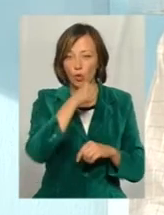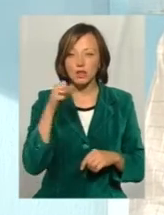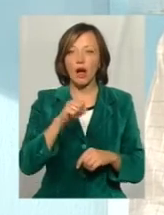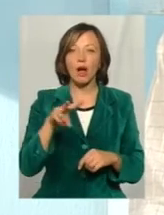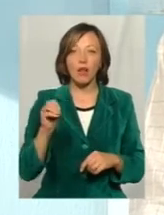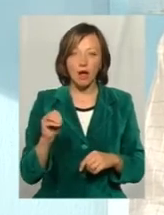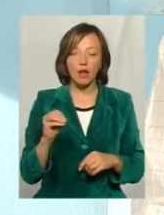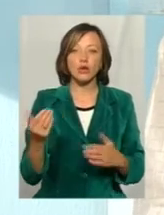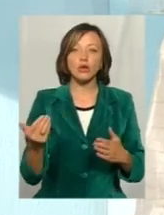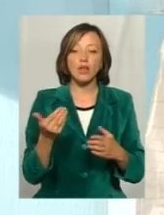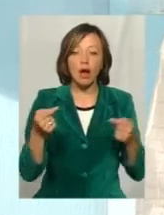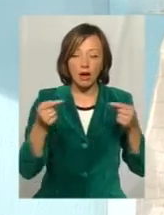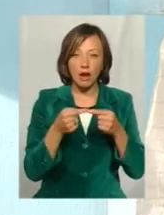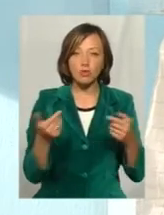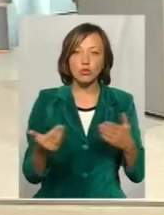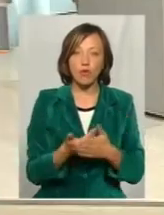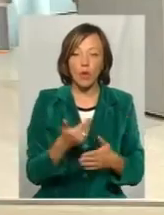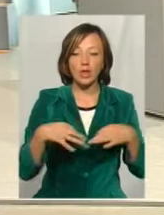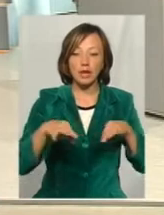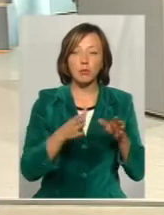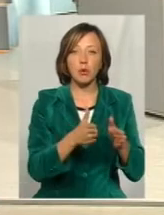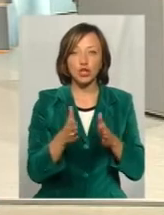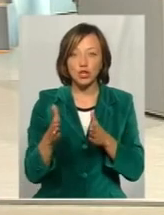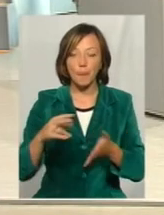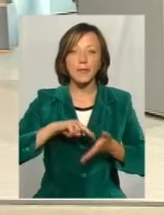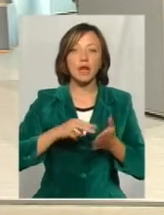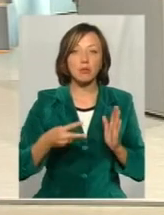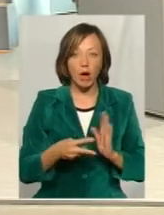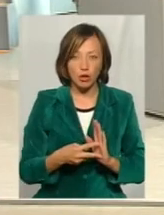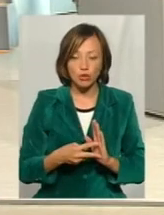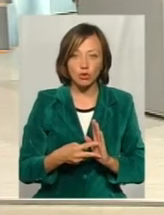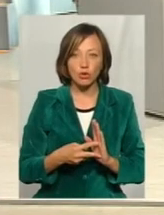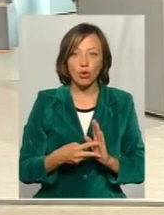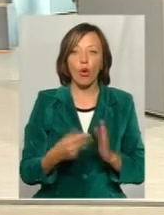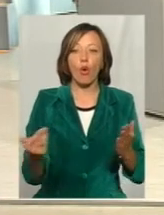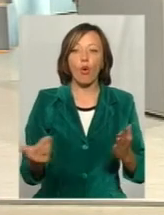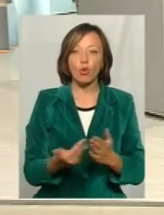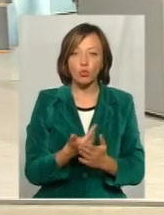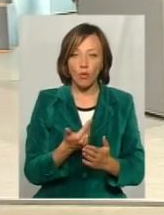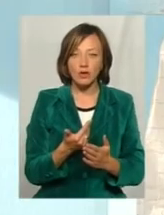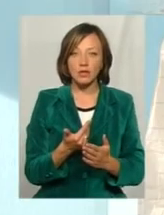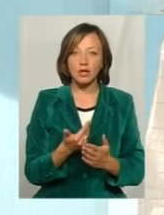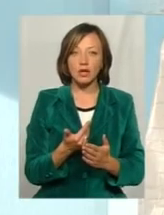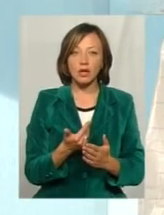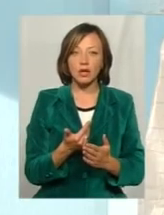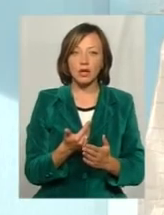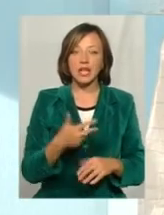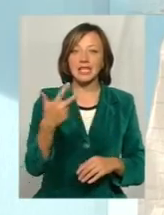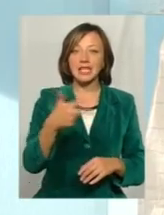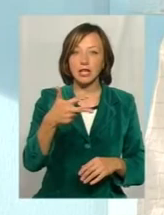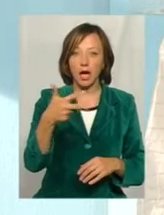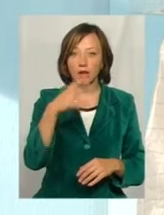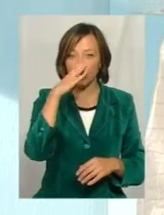але новою транспортною мережою передбачено оновлення рухомого складу по 30-му